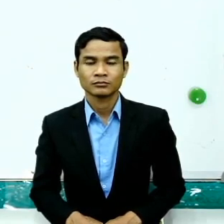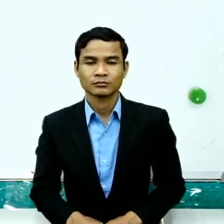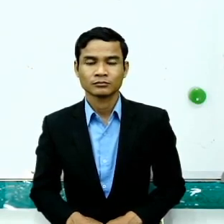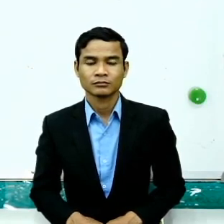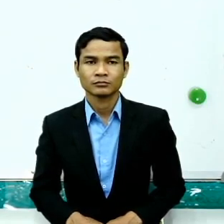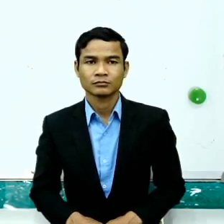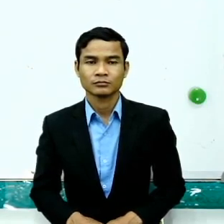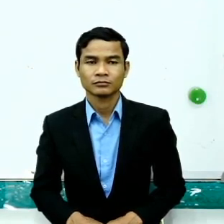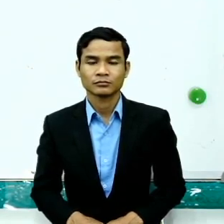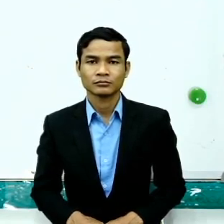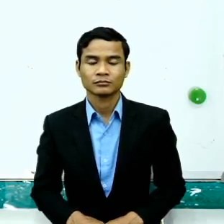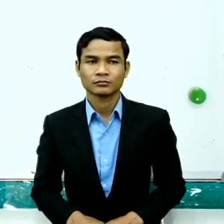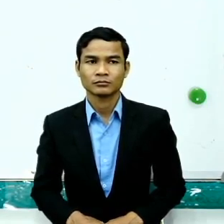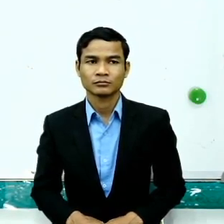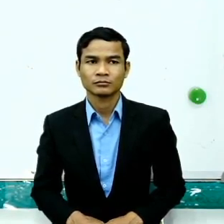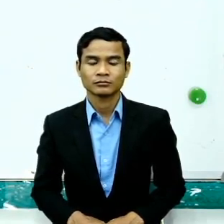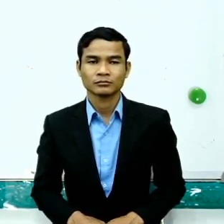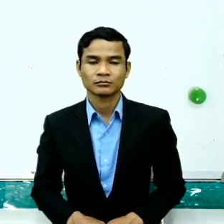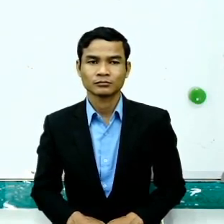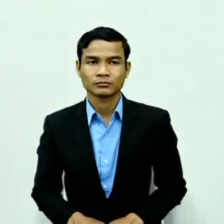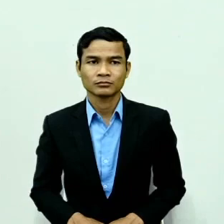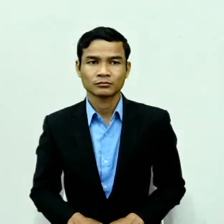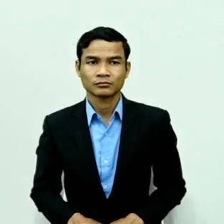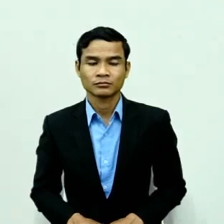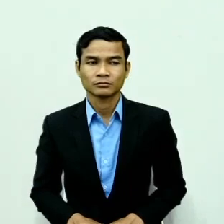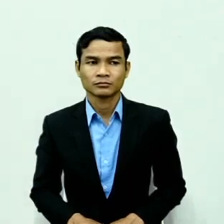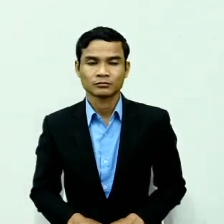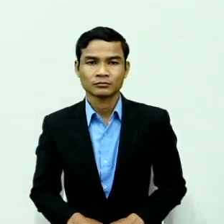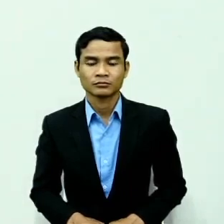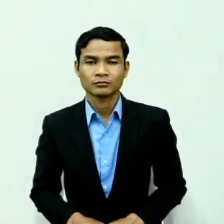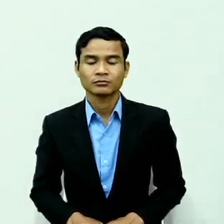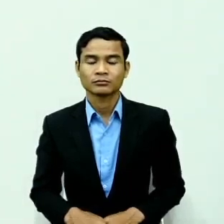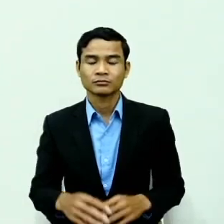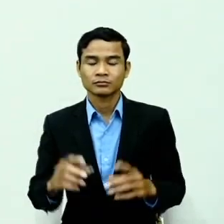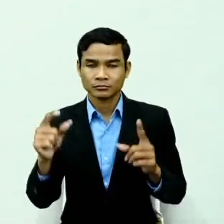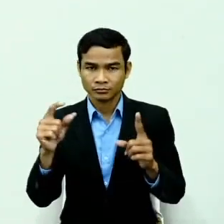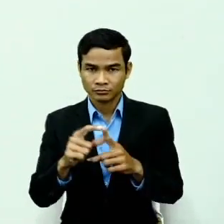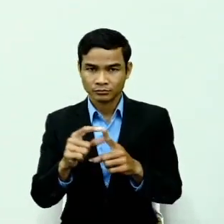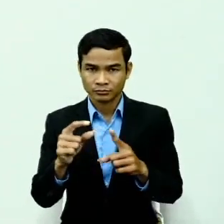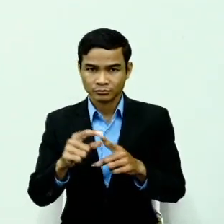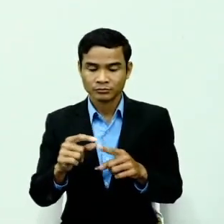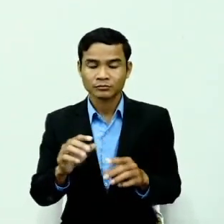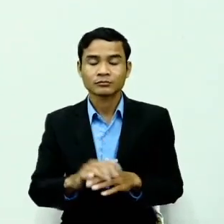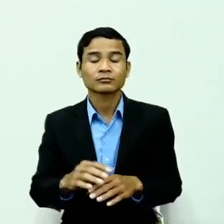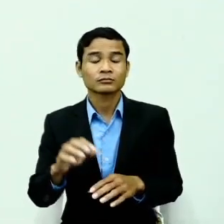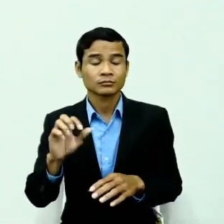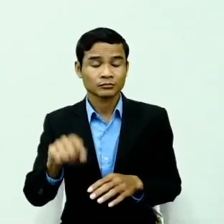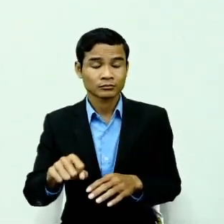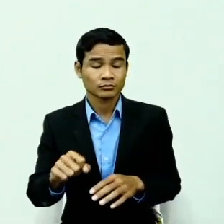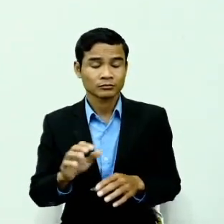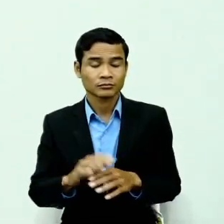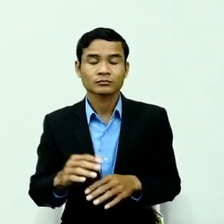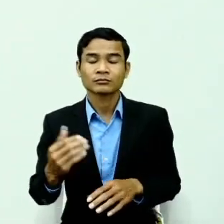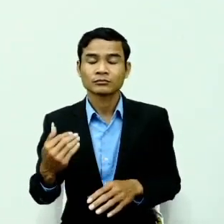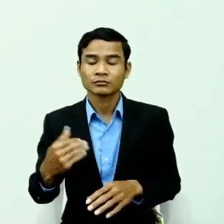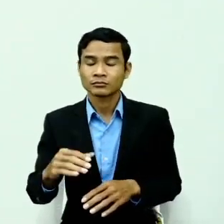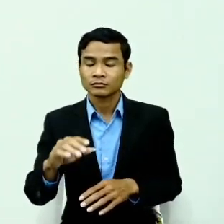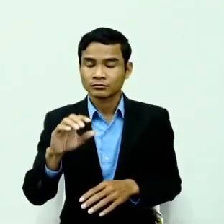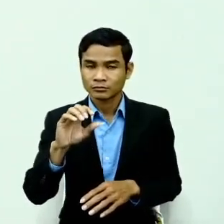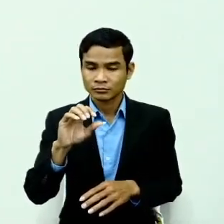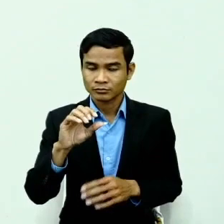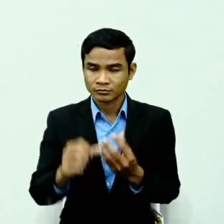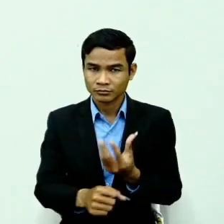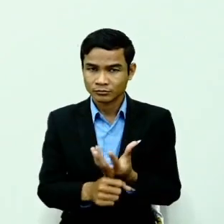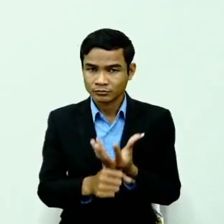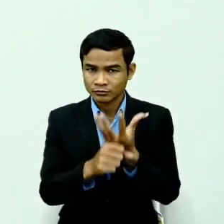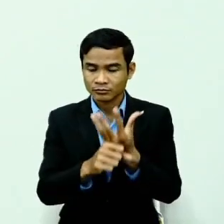chả nấy cứ chụp bịa tâm cờ chà tâm có miên